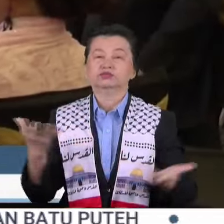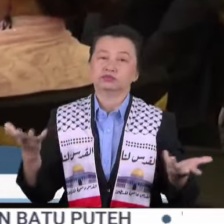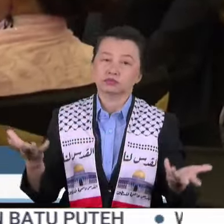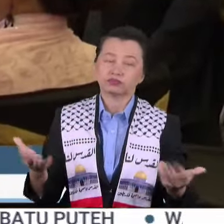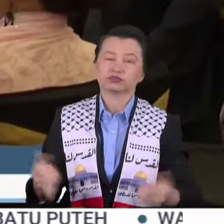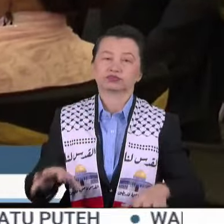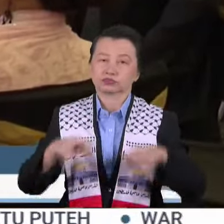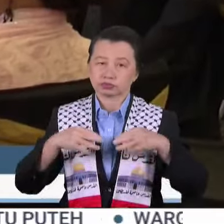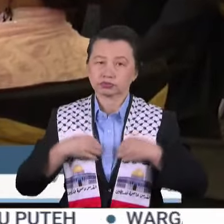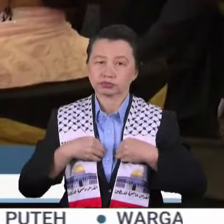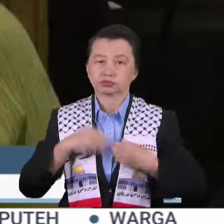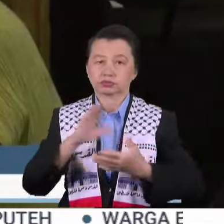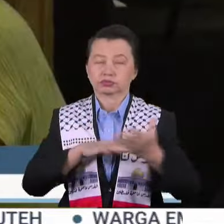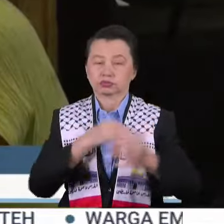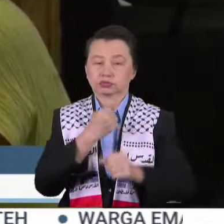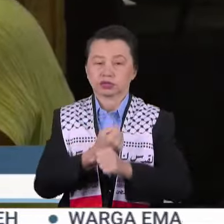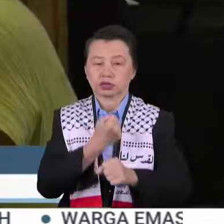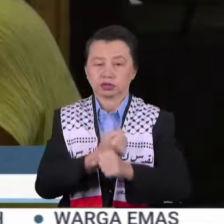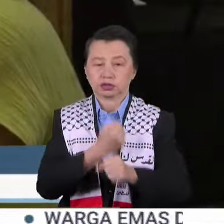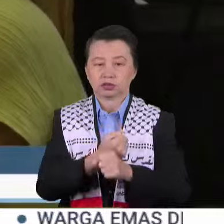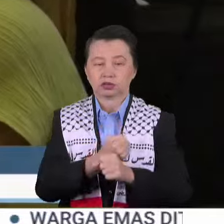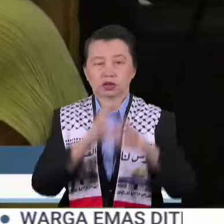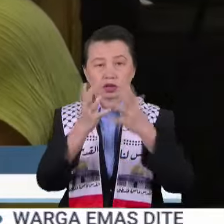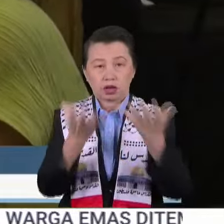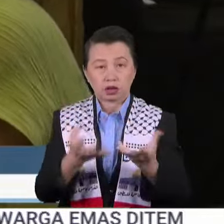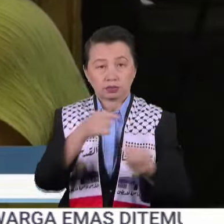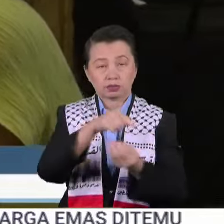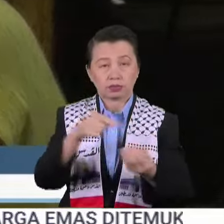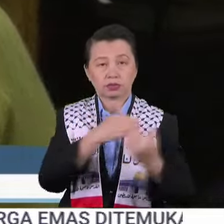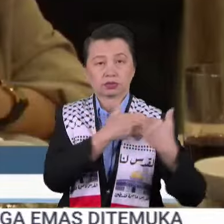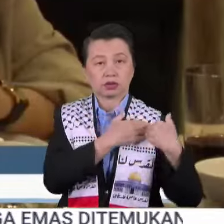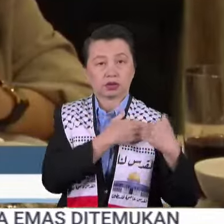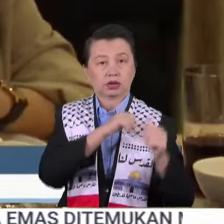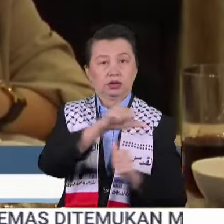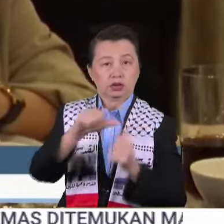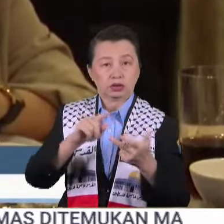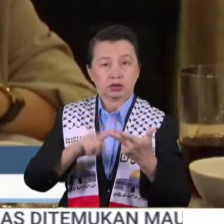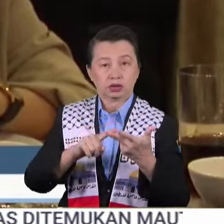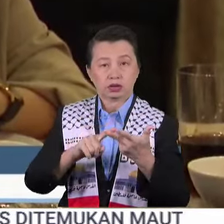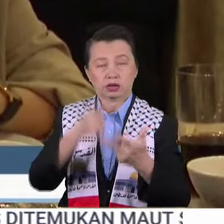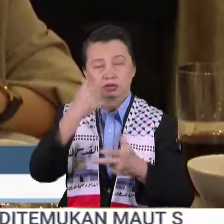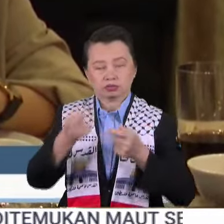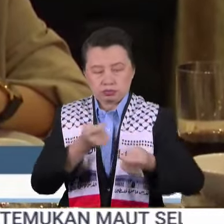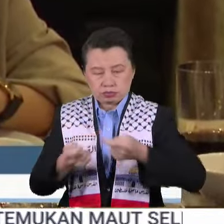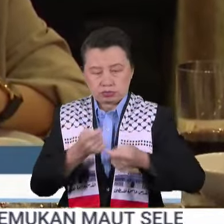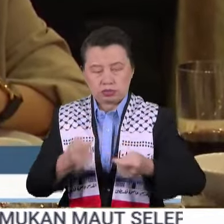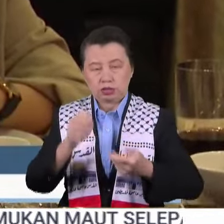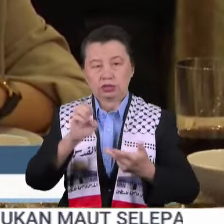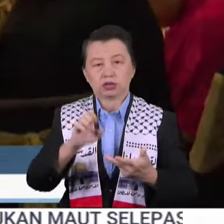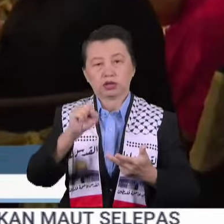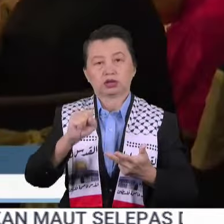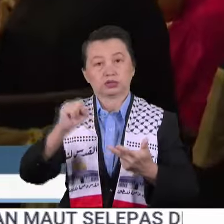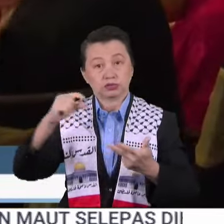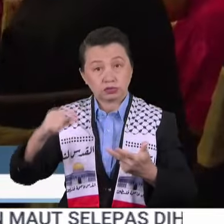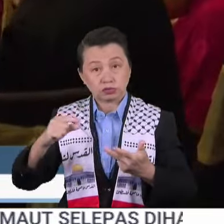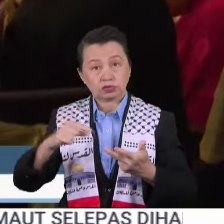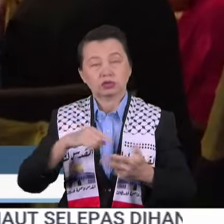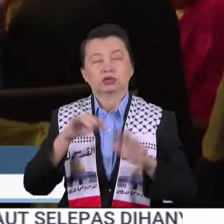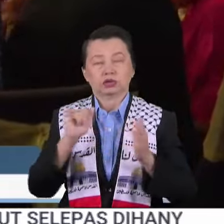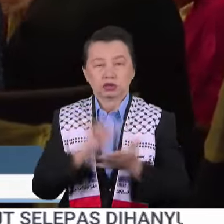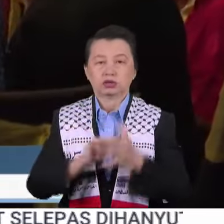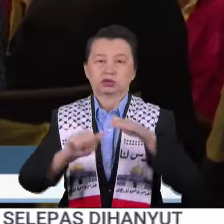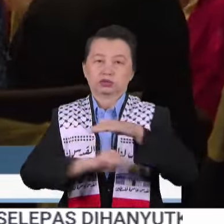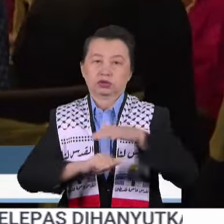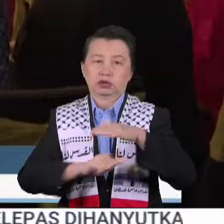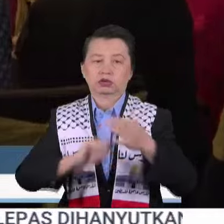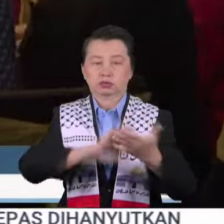Justru, penerimaan rangka kerja pemeliharaan alam sekitar, tanggungjawab sosial dan amalan tadbir urus ESG merupakan asas